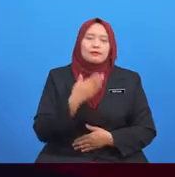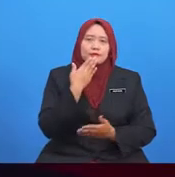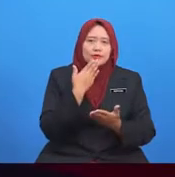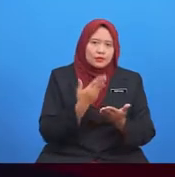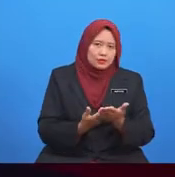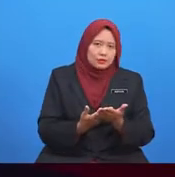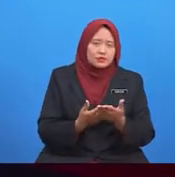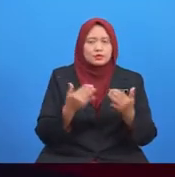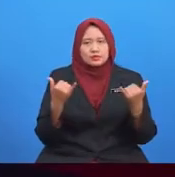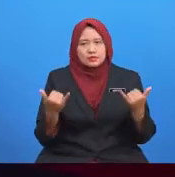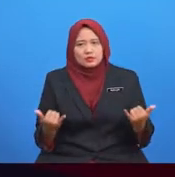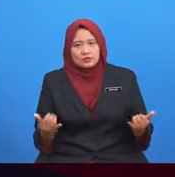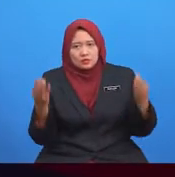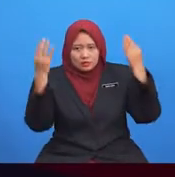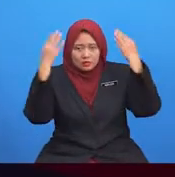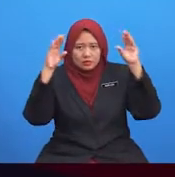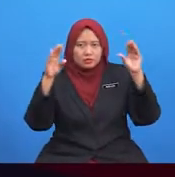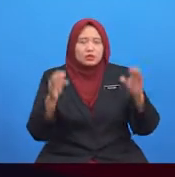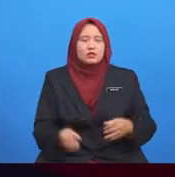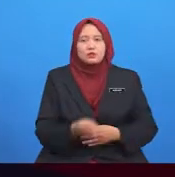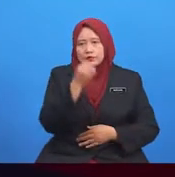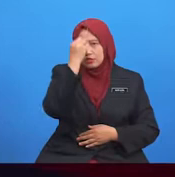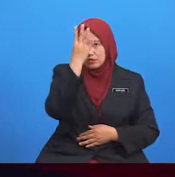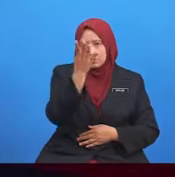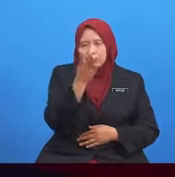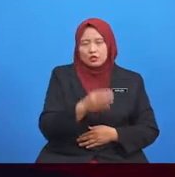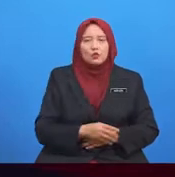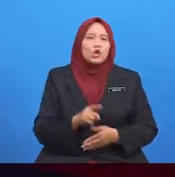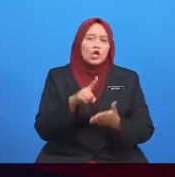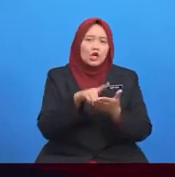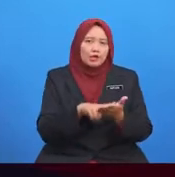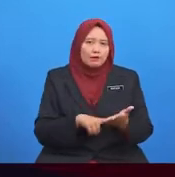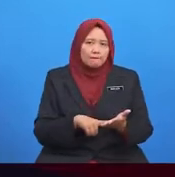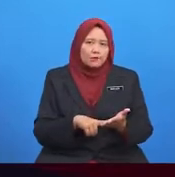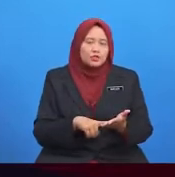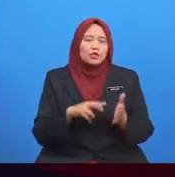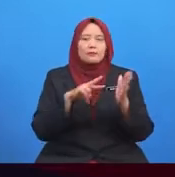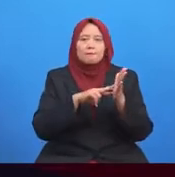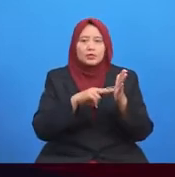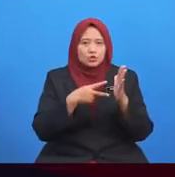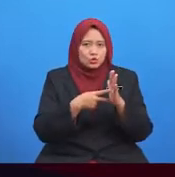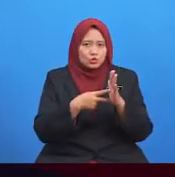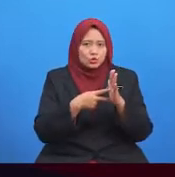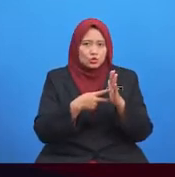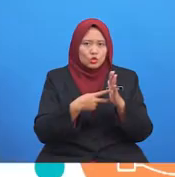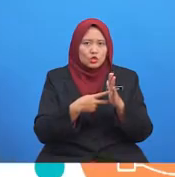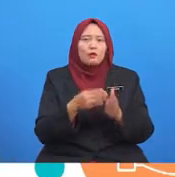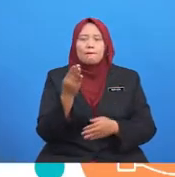Baiklah, sekarang cikgu akan terangkan pula apakah yang dimaksudkan